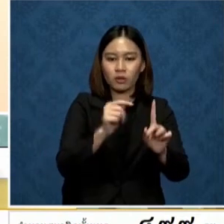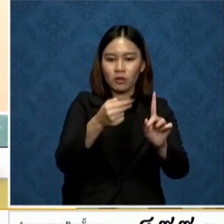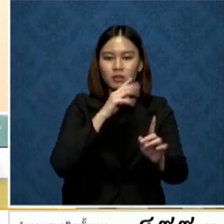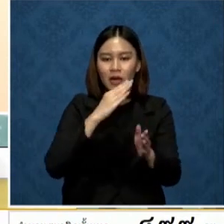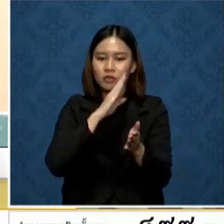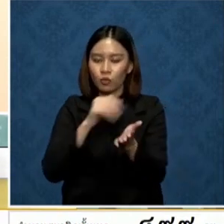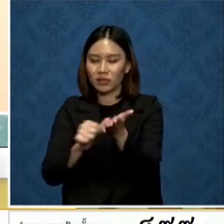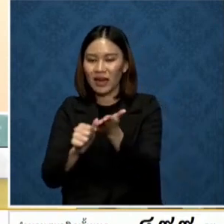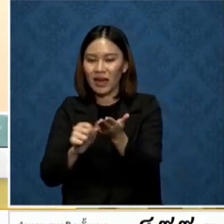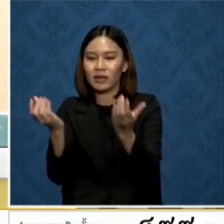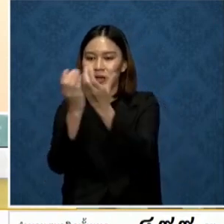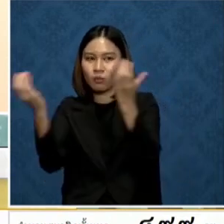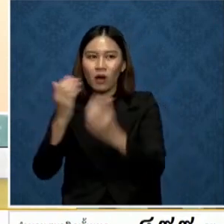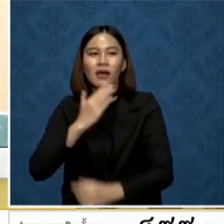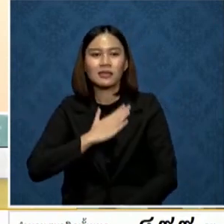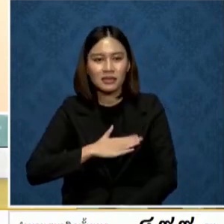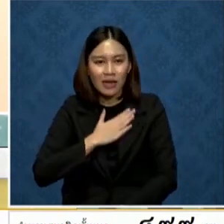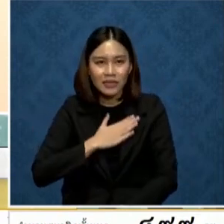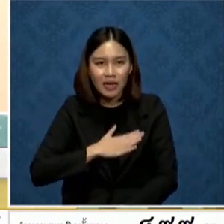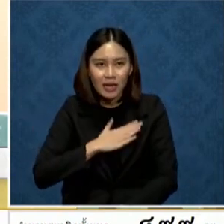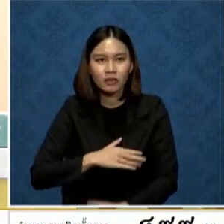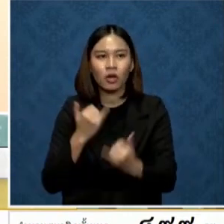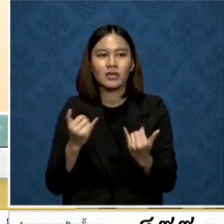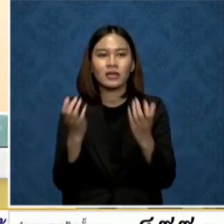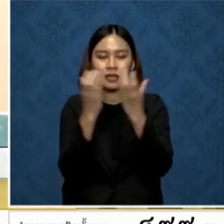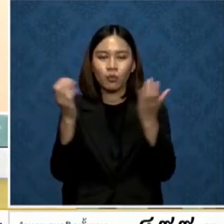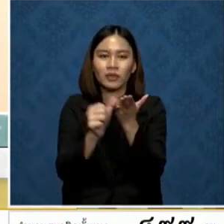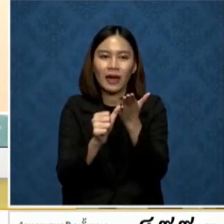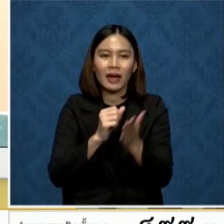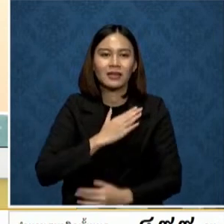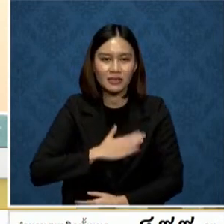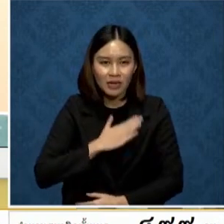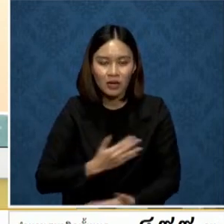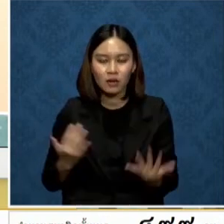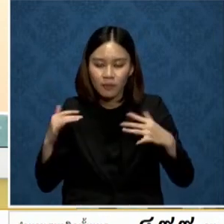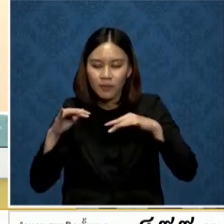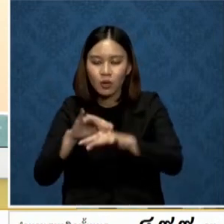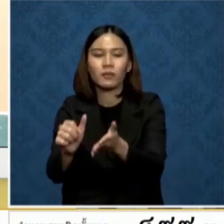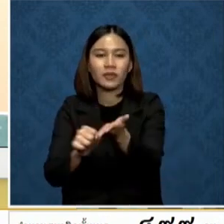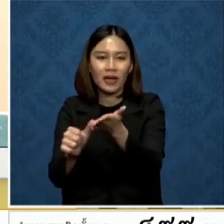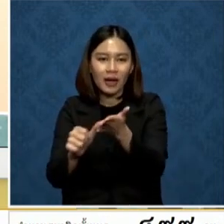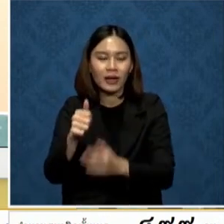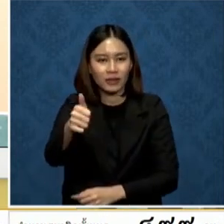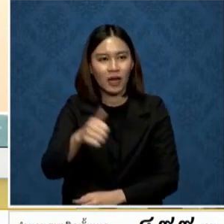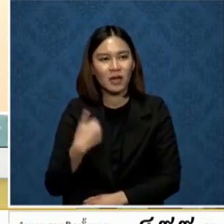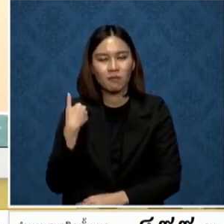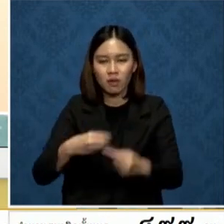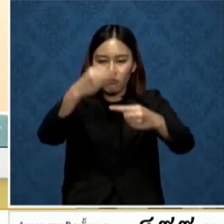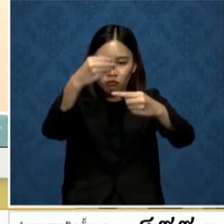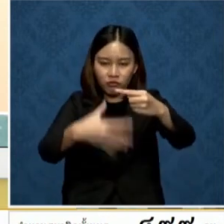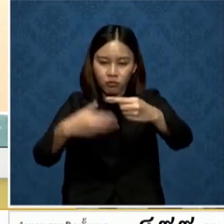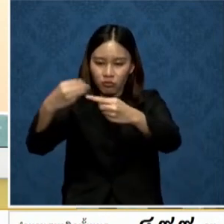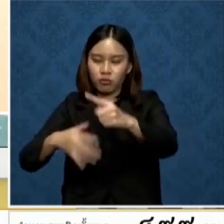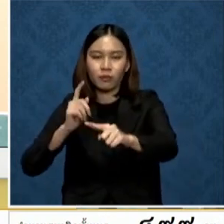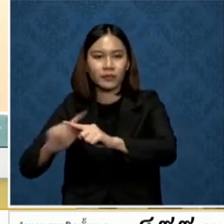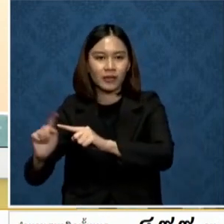มันต้องไปแก้รัฐธรรมนูญใจเย็นรัฐมนูญกำลังจะแก้อยู่แล้วเข้าไปร่วมแก้กันเลยผมว่าหลายเรื่องสิ่ง